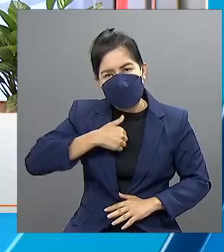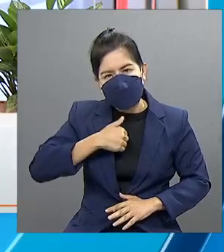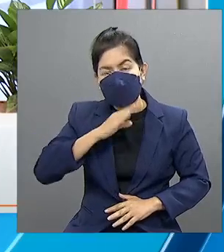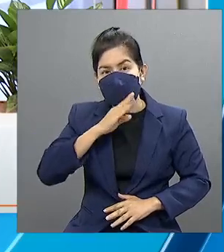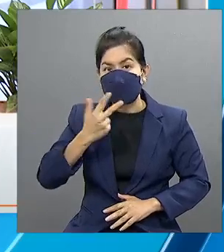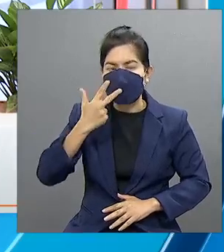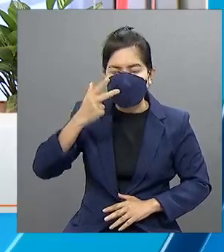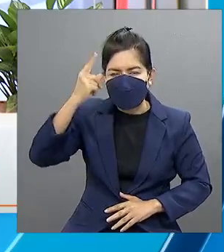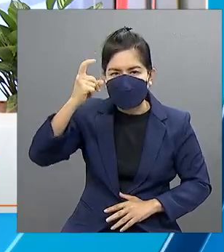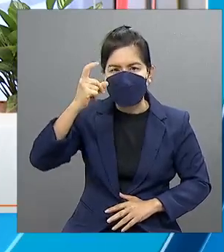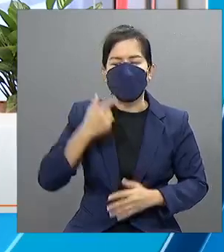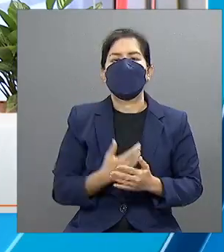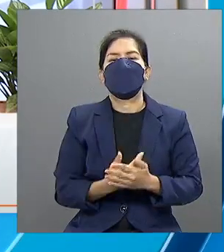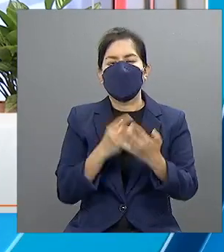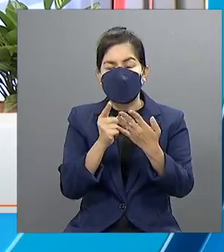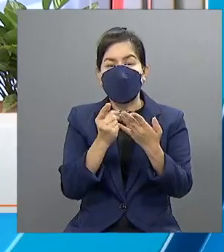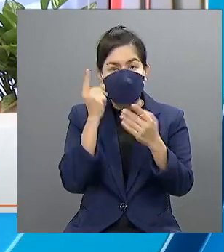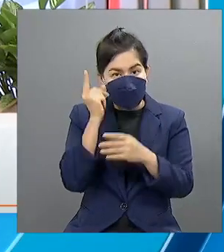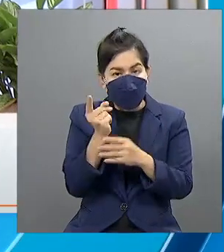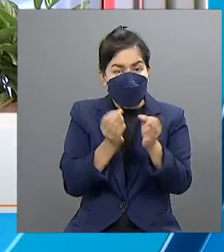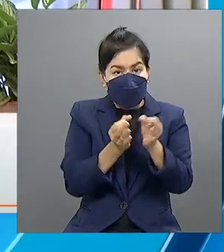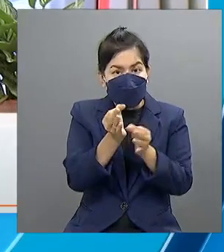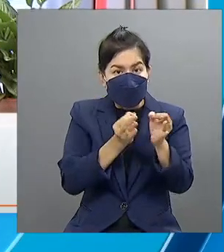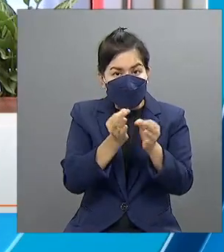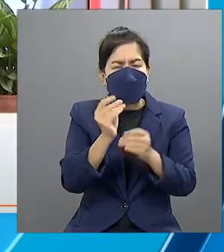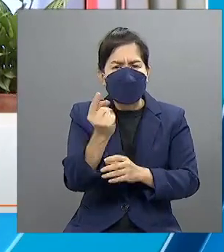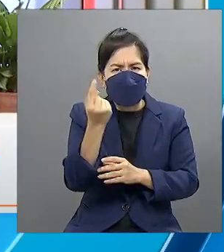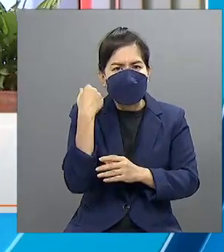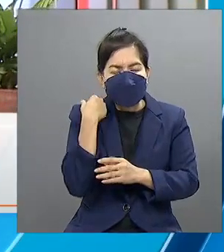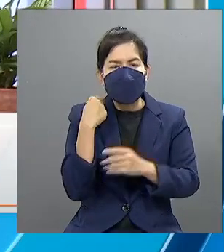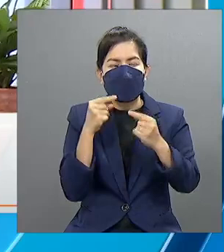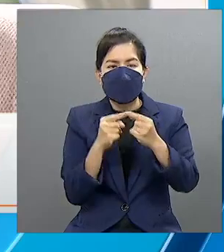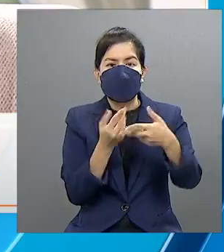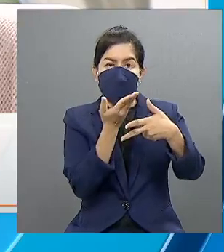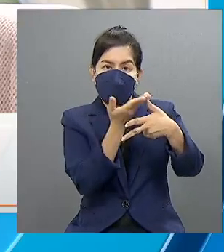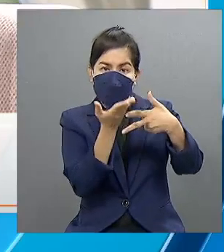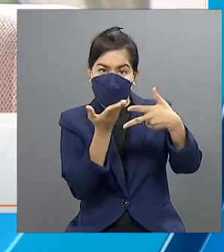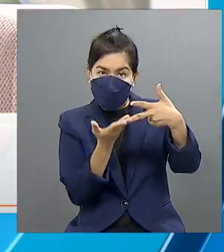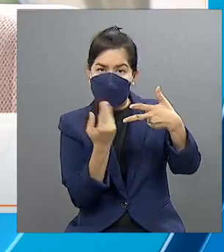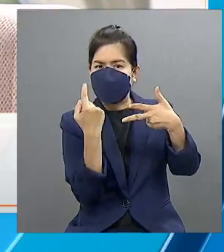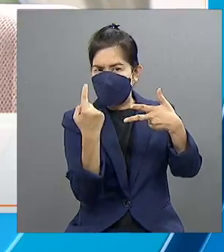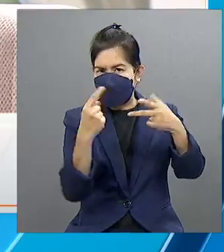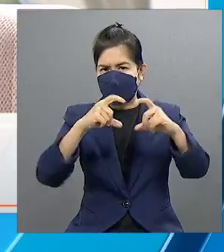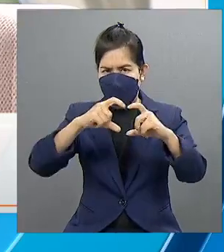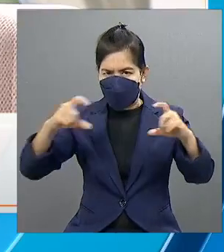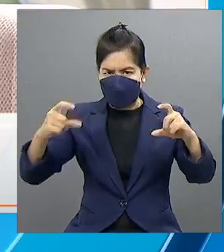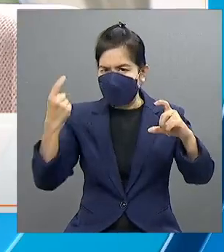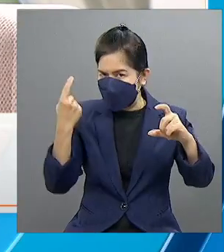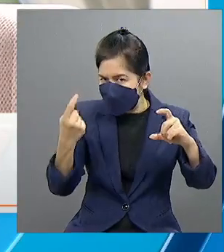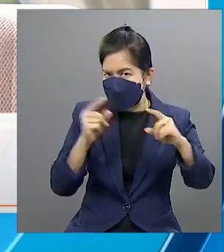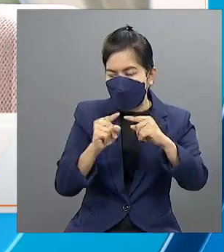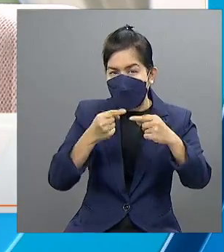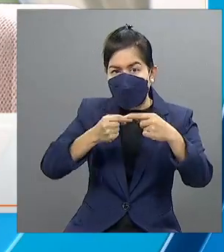ใหม่ก็คือ3ชั้นที่ว่าใน1ชิ้นจะต้องมี3ชั้นกรองเนี่ยที่คุณหมอว่าเมื่อสักครู่น ี้3ชั้นของวัสดุ อย่างนั้นใช่ไหมฮะ